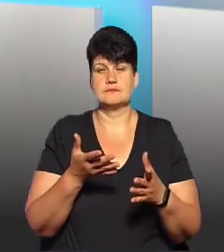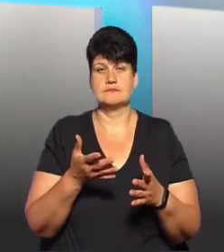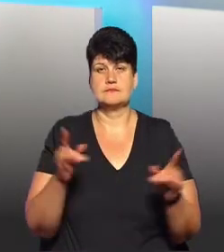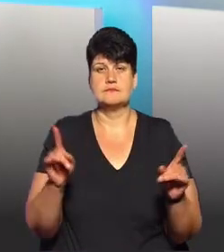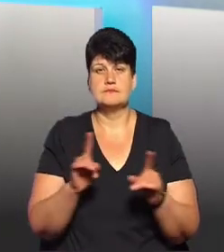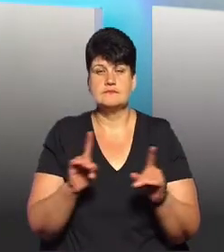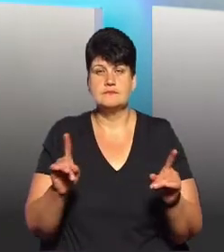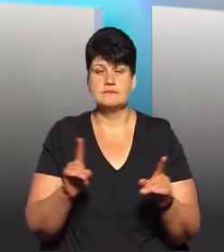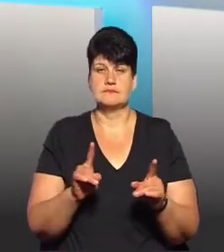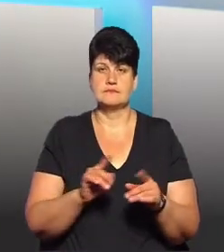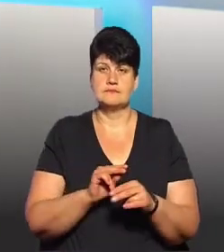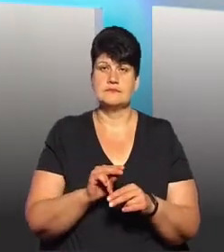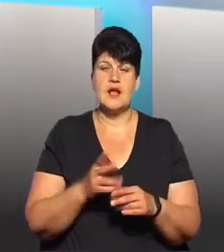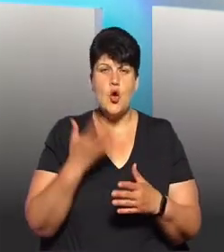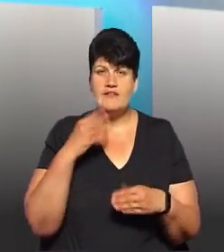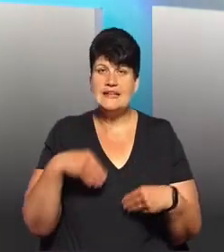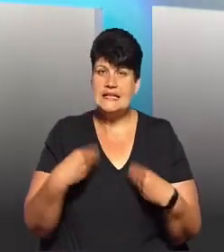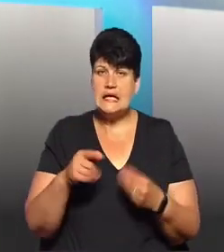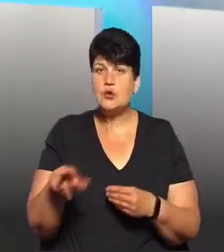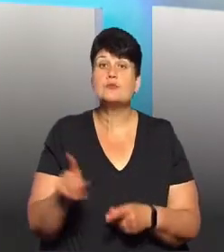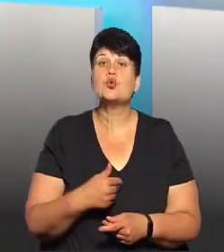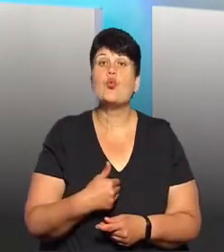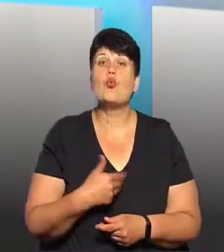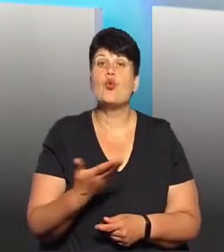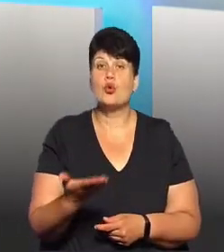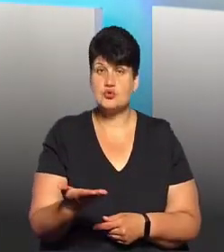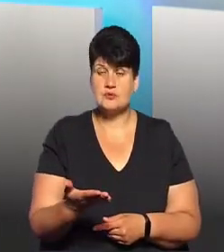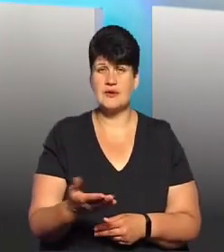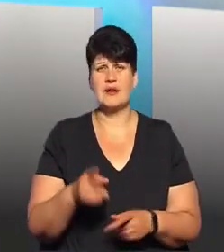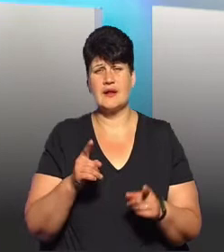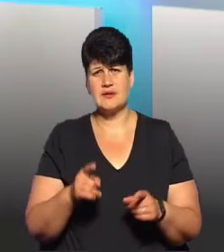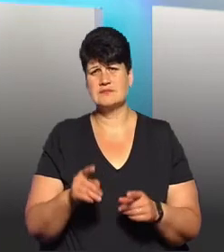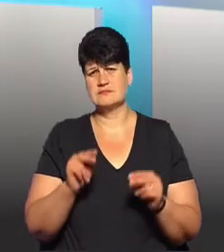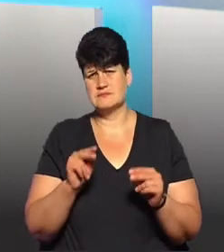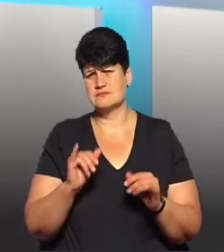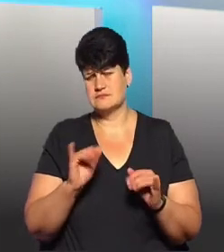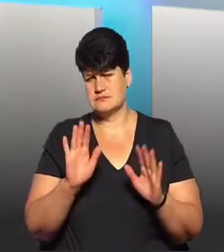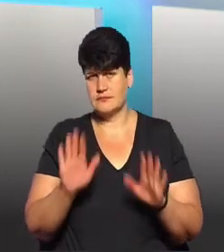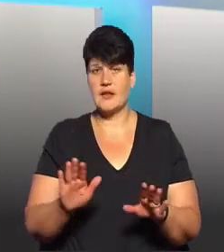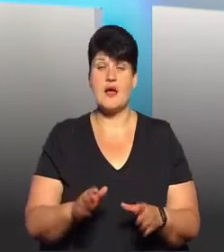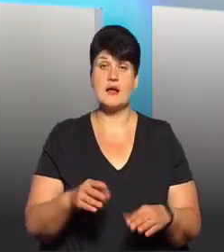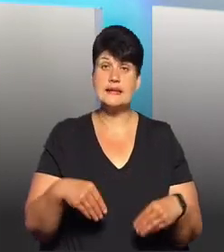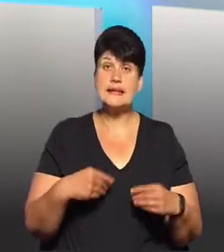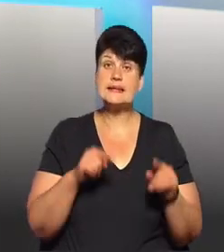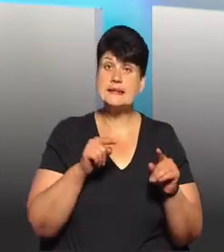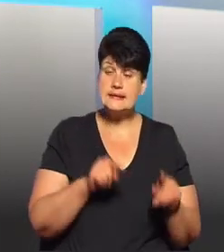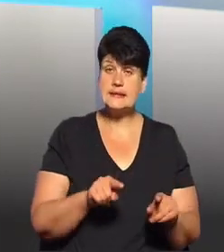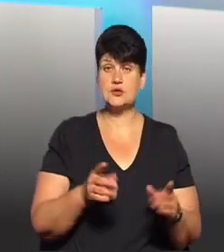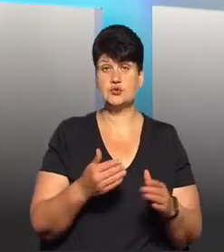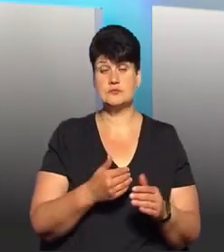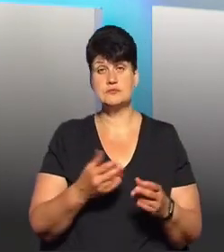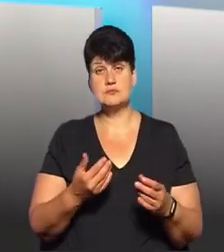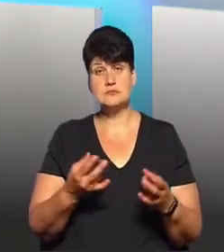Звісно, ми цим займаємося. Коли ви не даєте людям те, що вони хочуть, якщо воно навіть відверто погане, там, а даєте те, що от, хотілося б дати, щоб мали